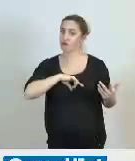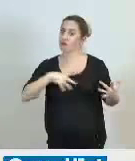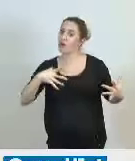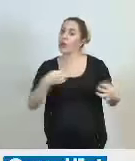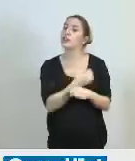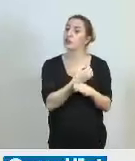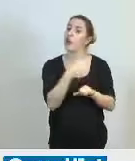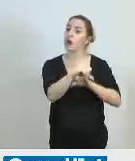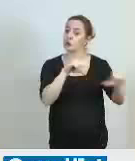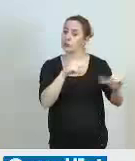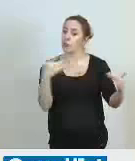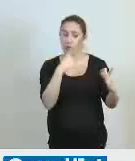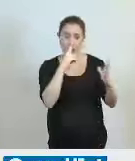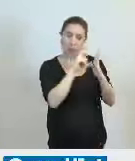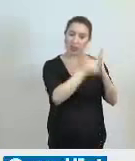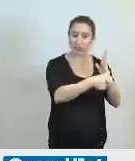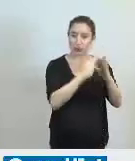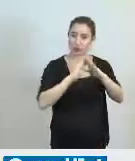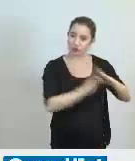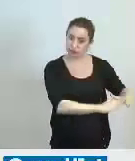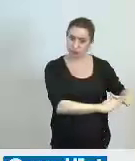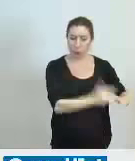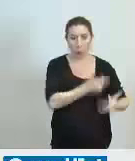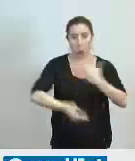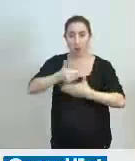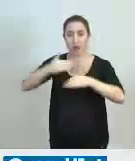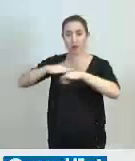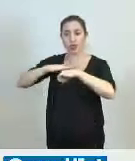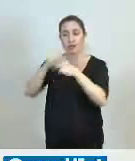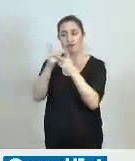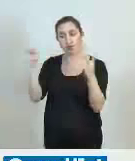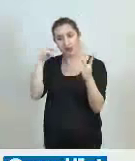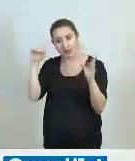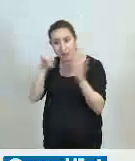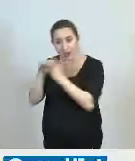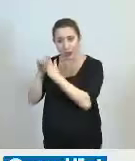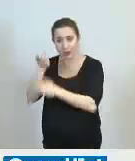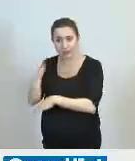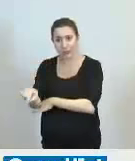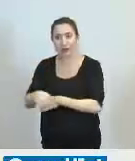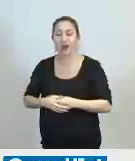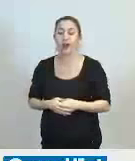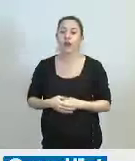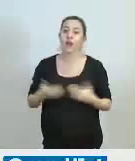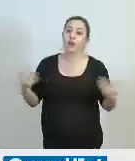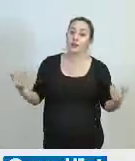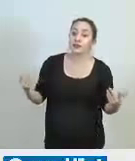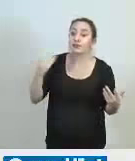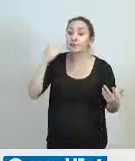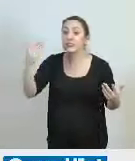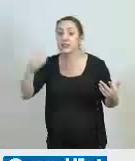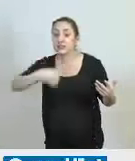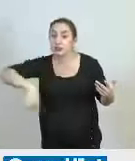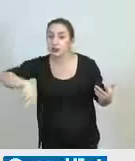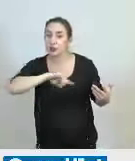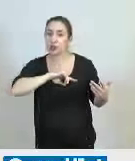plus de dispositifs, mais de politique publique, quand nous arriverons effectivement à